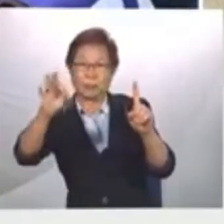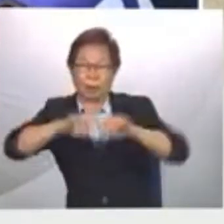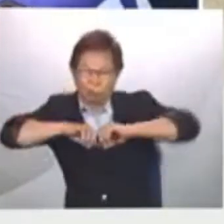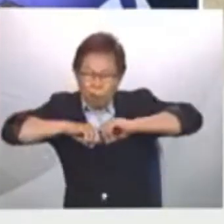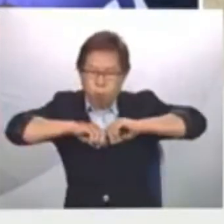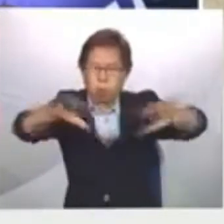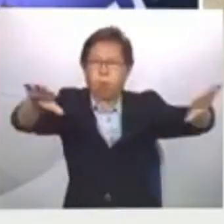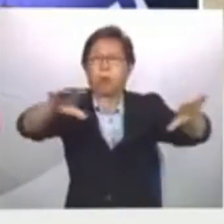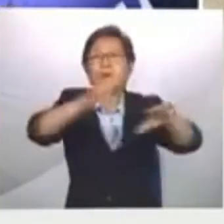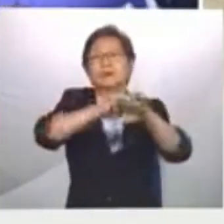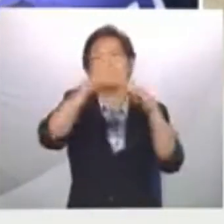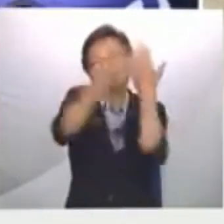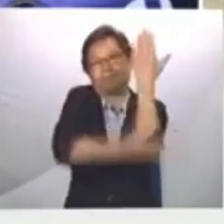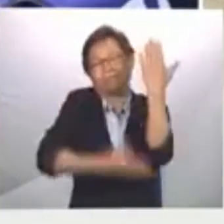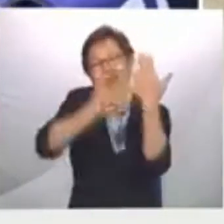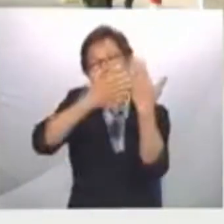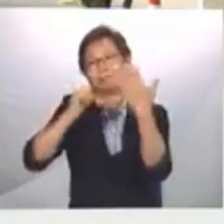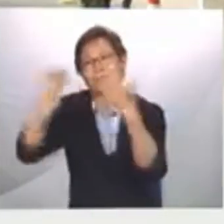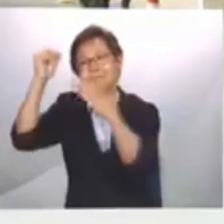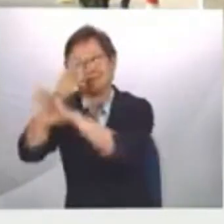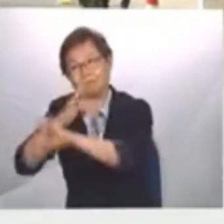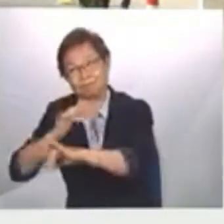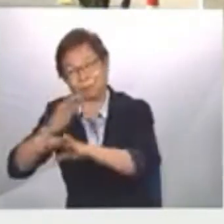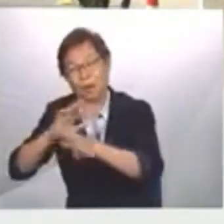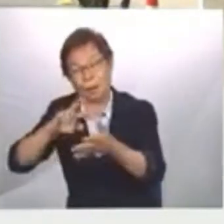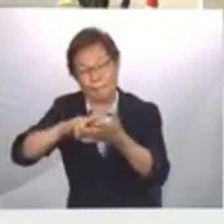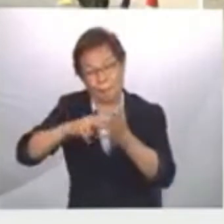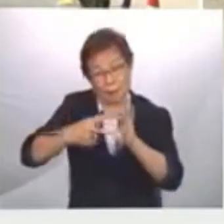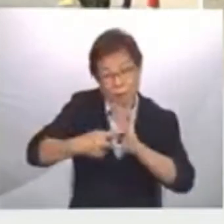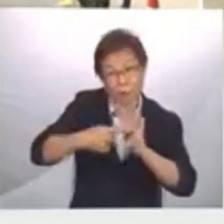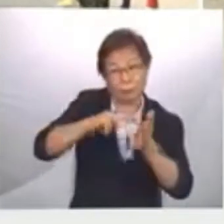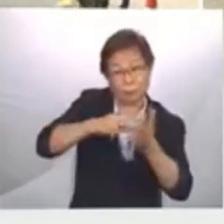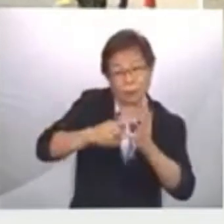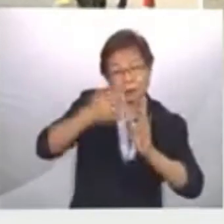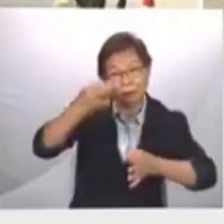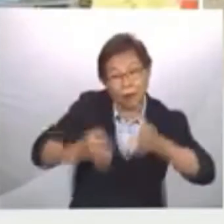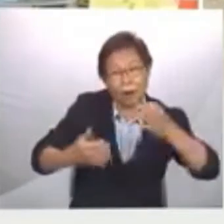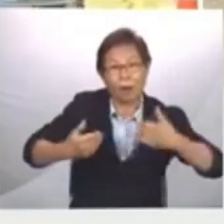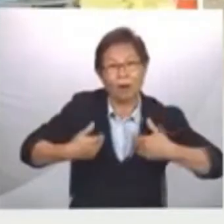negara. Jadi bermakna jika ada sebanyak